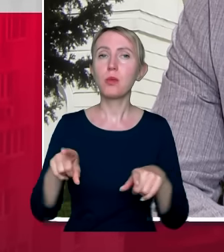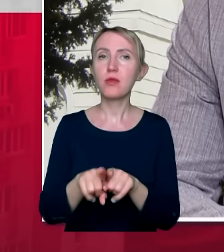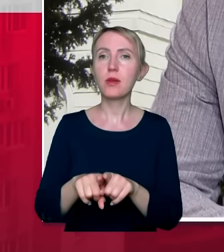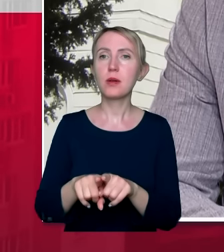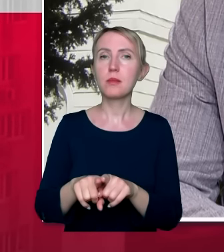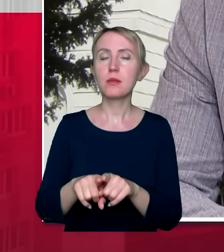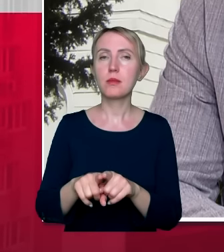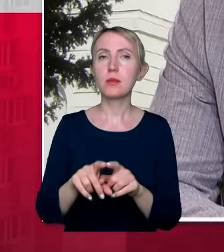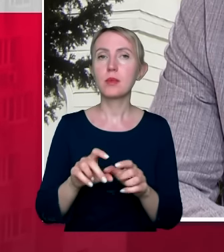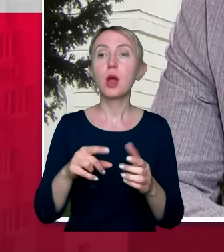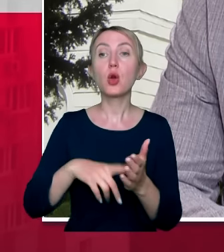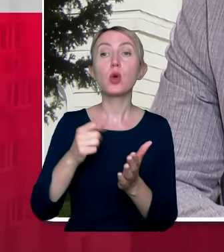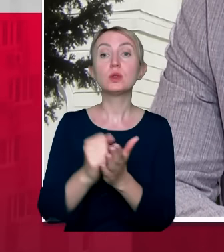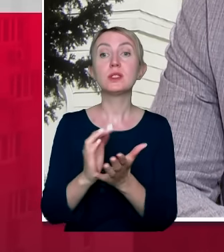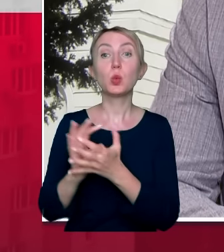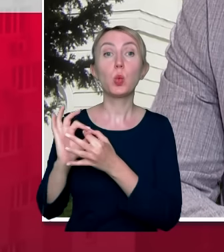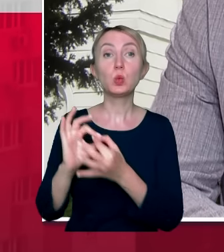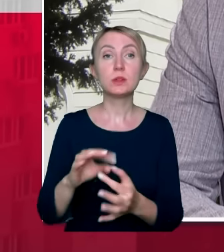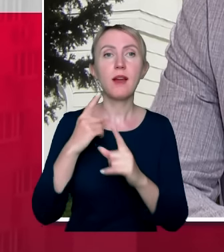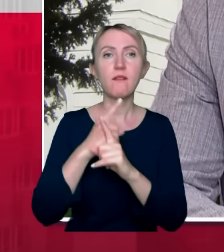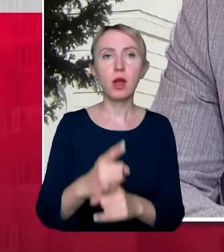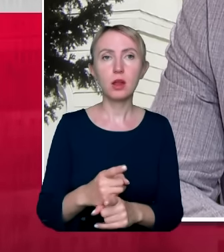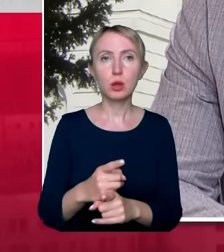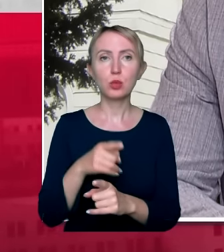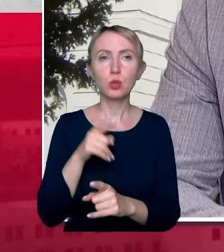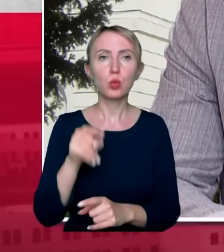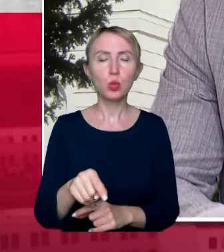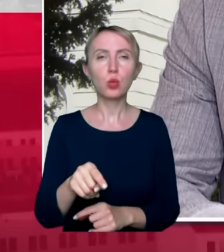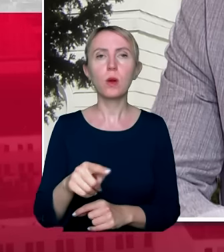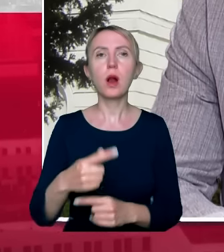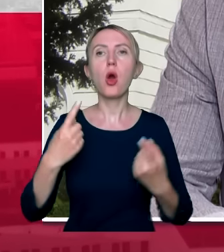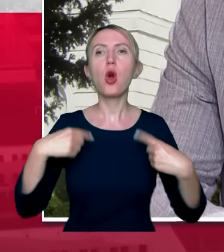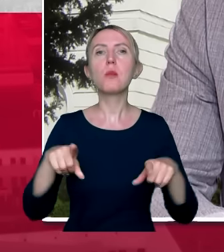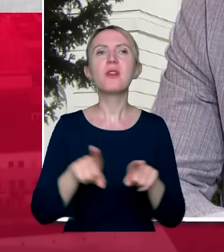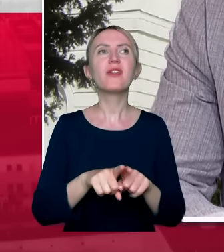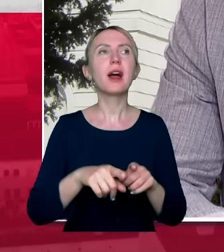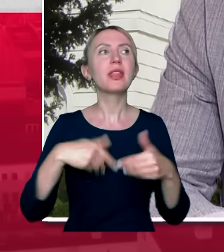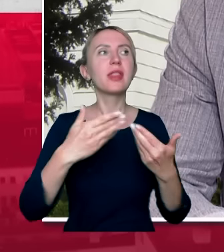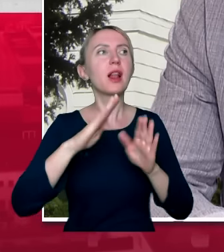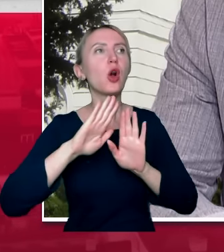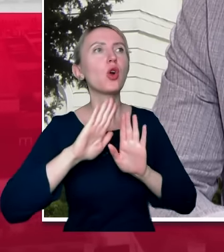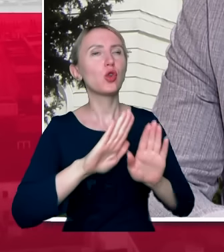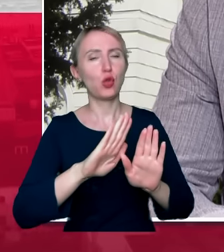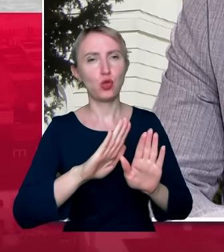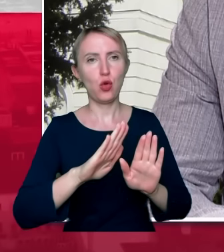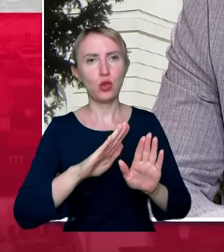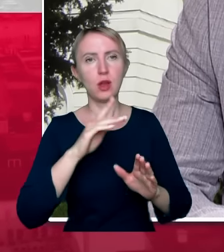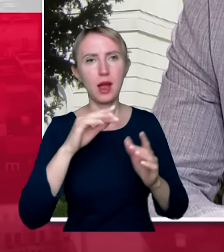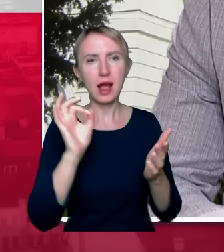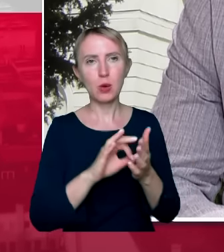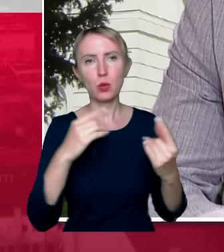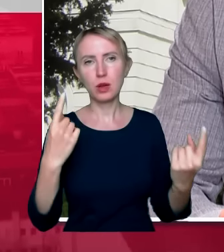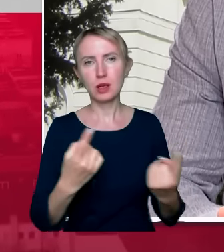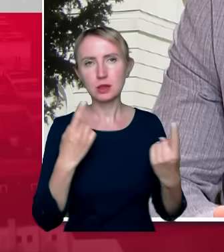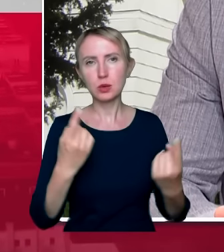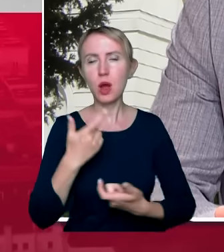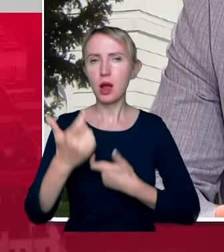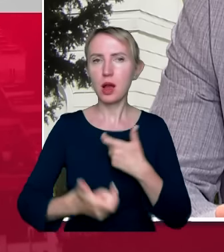umocowany konstytucyjnie do tego, żeby obywatela chronić w takich właśnie sytuacjach, kiedy jest po prostu